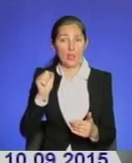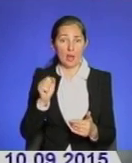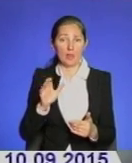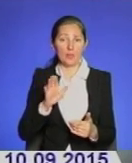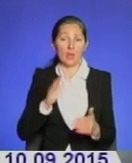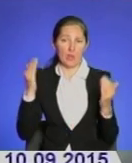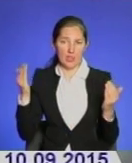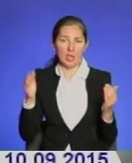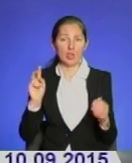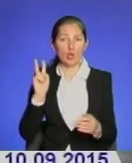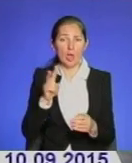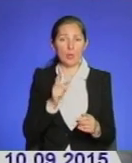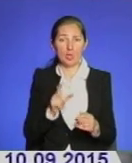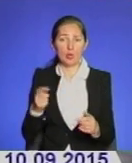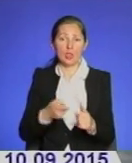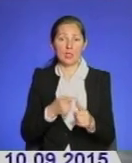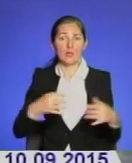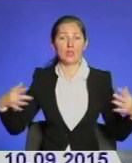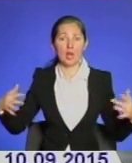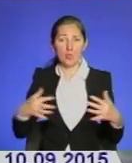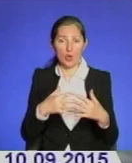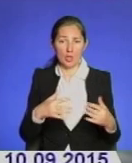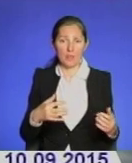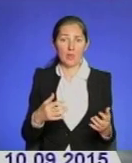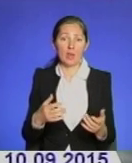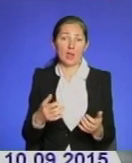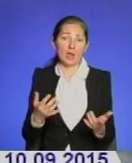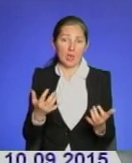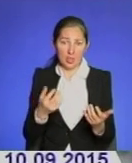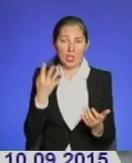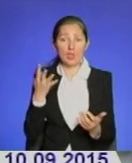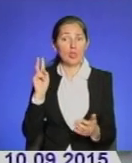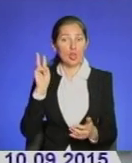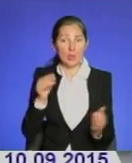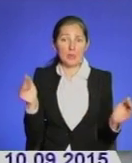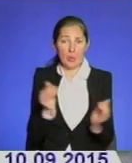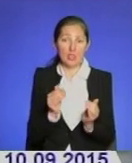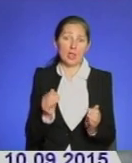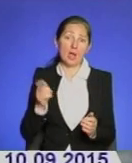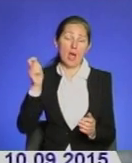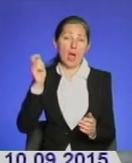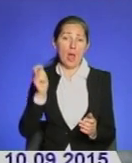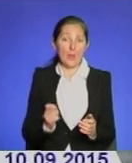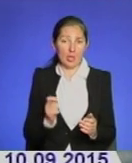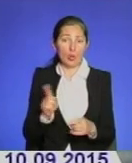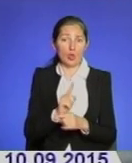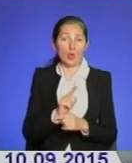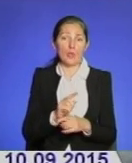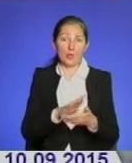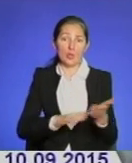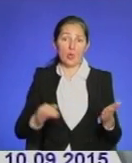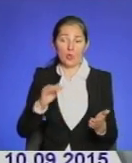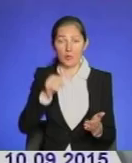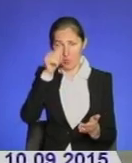«Гармошка». Ці 4 трошки менших приїдуть в Тернопіль ще протягом вересня-жовтня місяця і також вийдуть на тролейбусні лінії